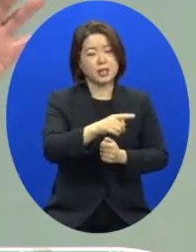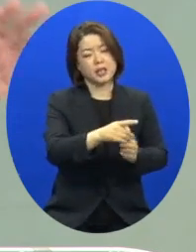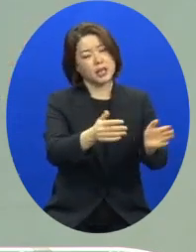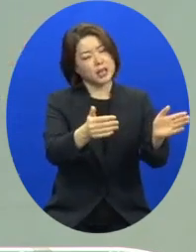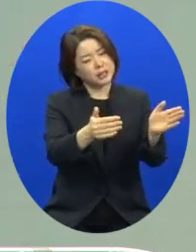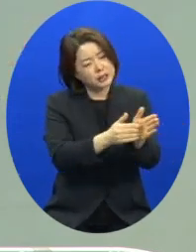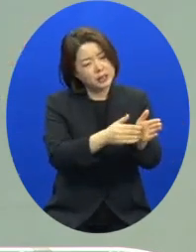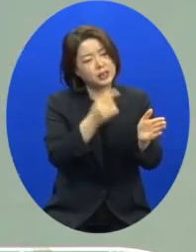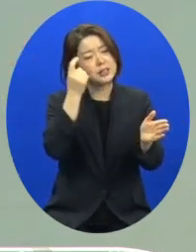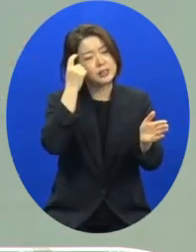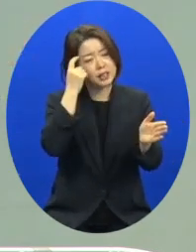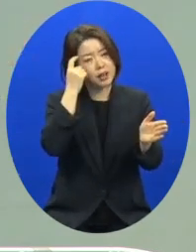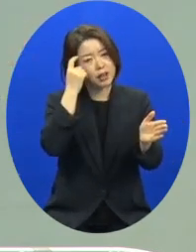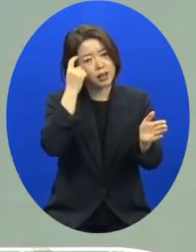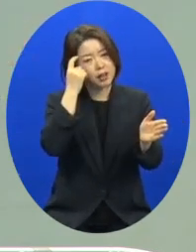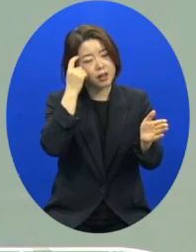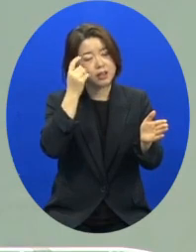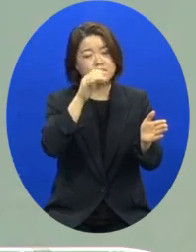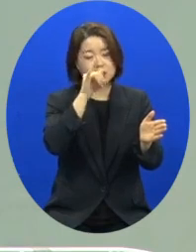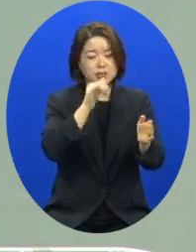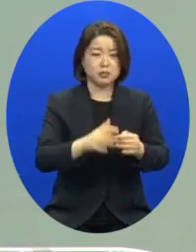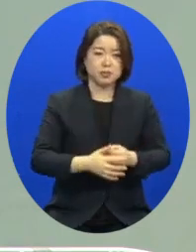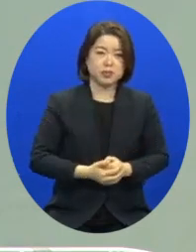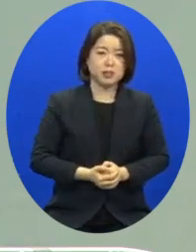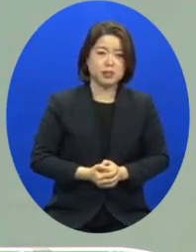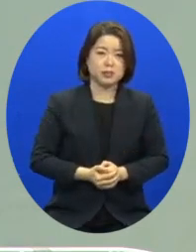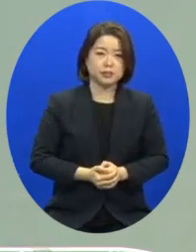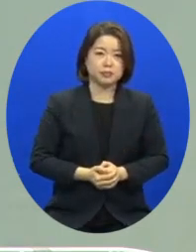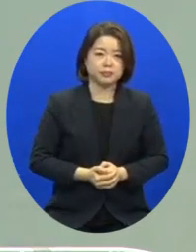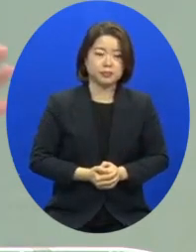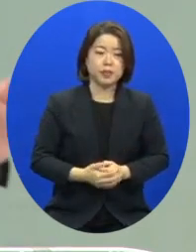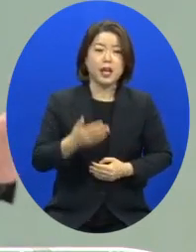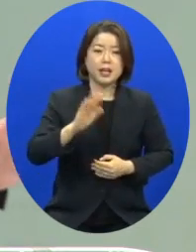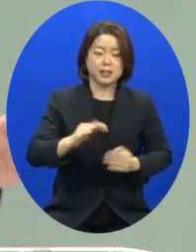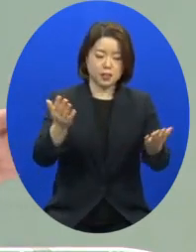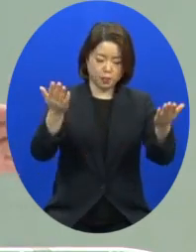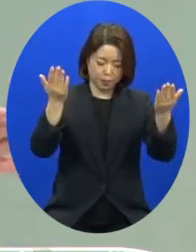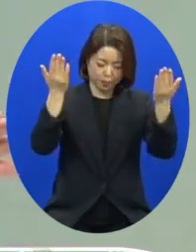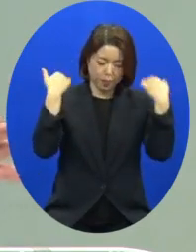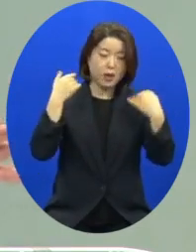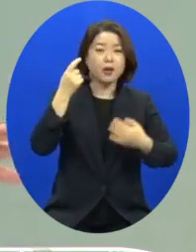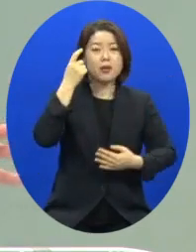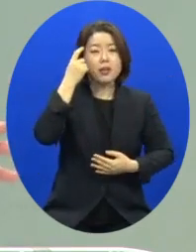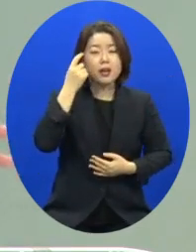끝나는 건가 하는 생각도 했었습니다. 근데 지나고 보니까